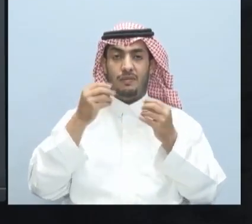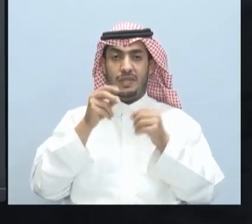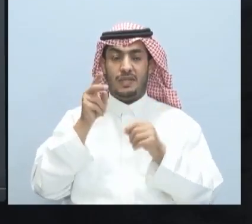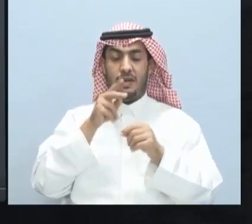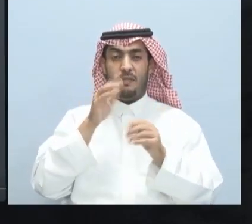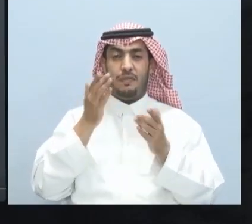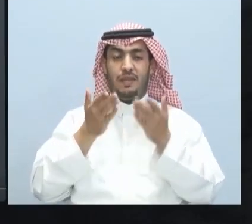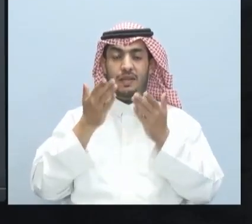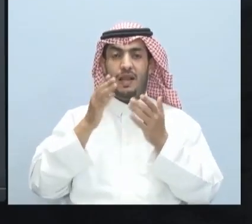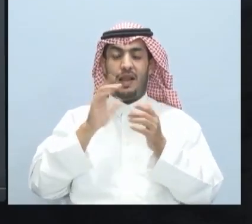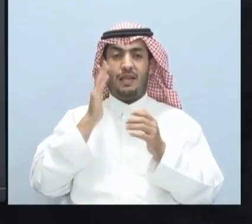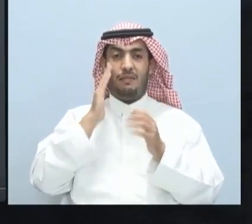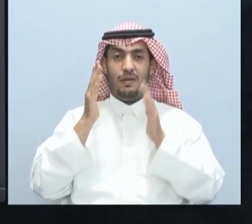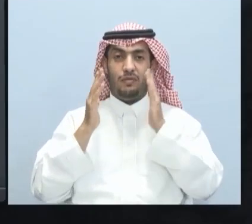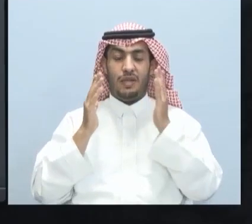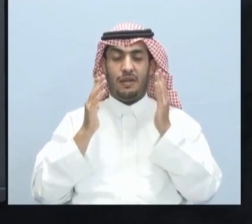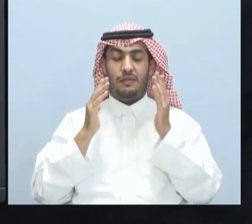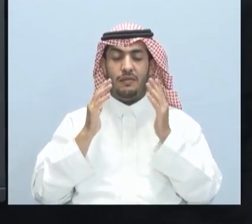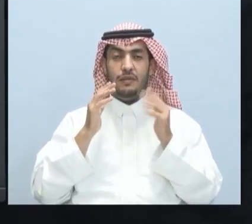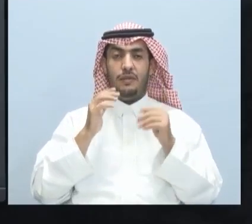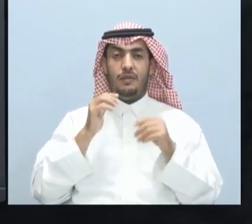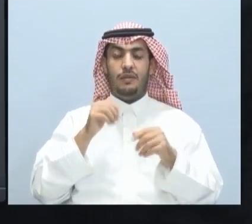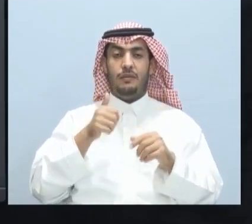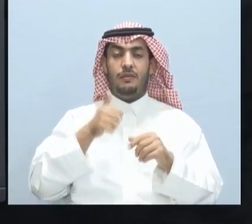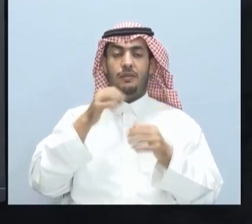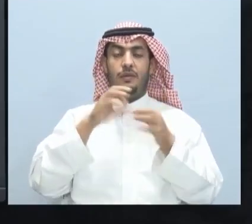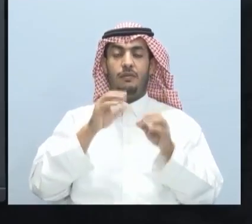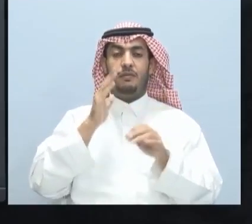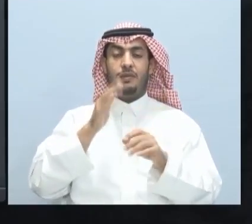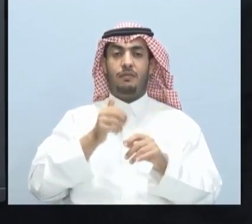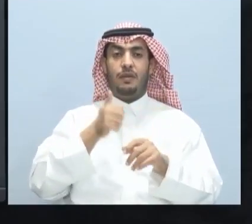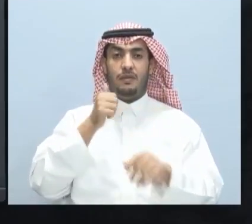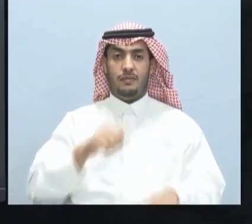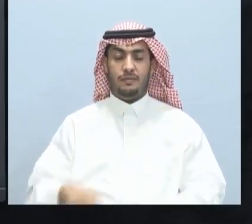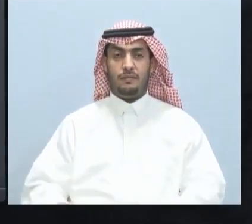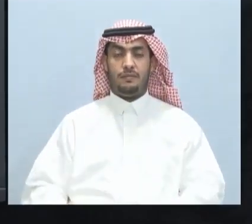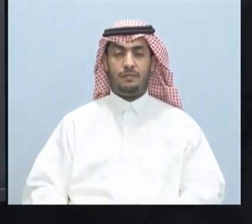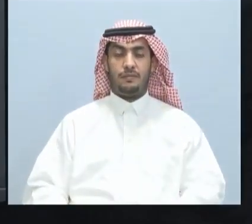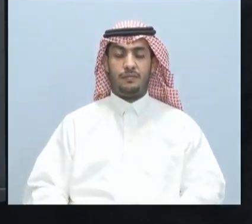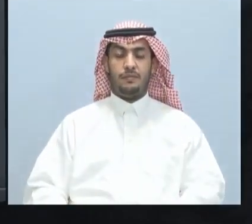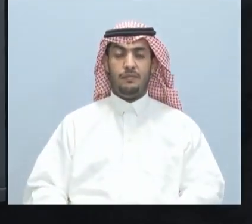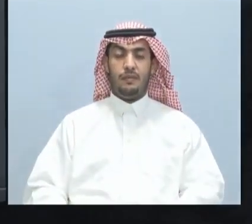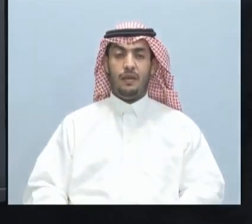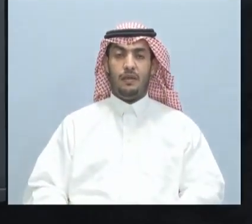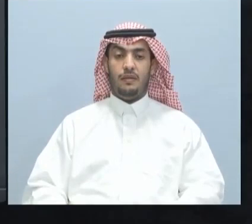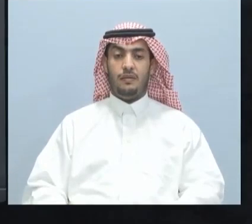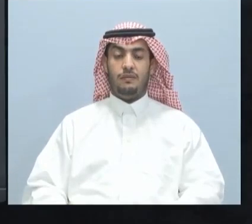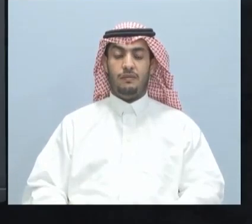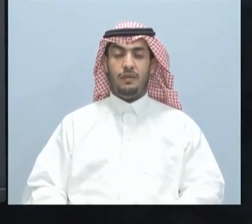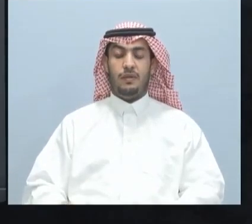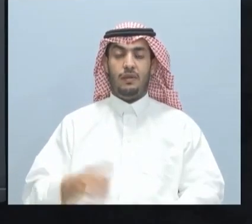قيمه العزمان في اليمين وفي اليسار عندها تتزن المسطره يبدو لي كاننا بدانا نبني المفهوم قليل